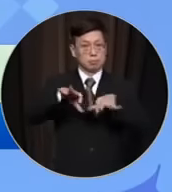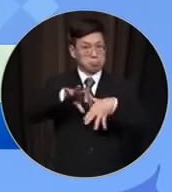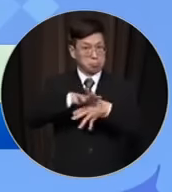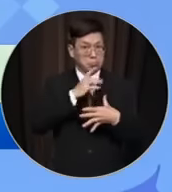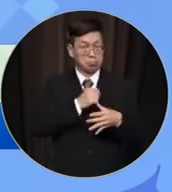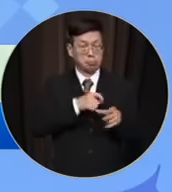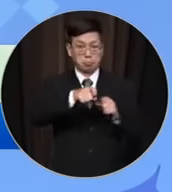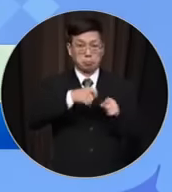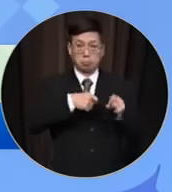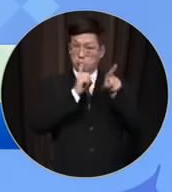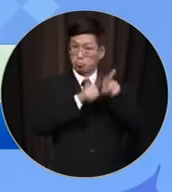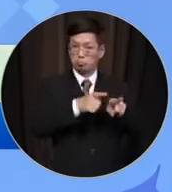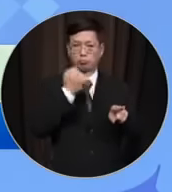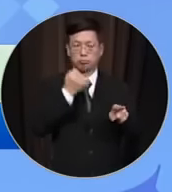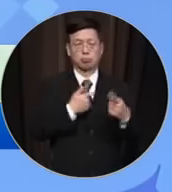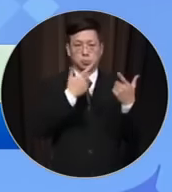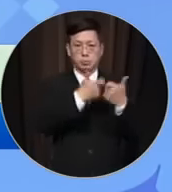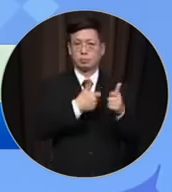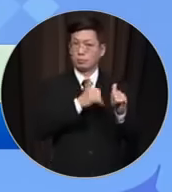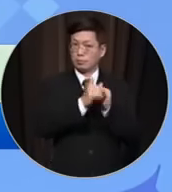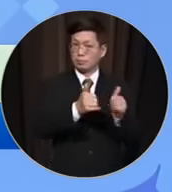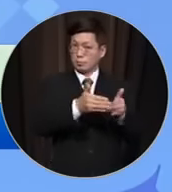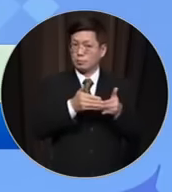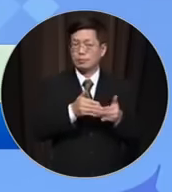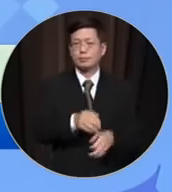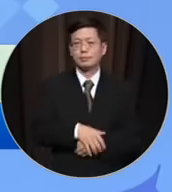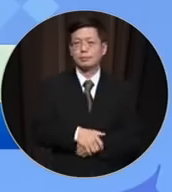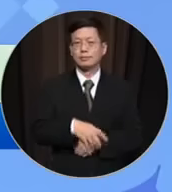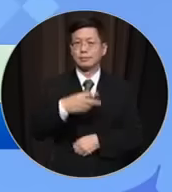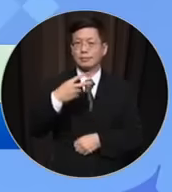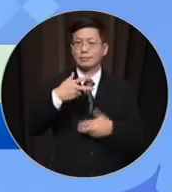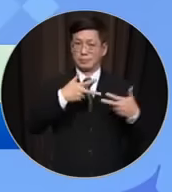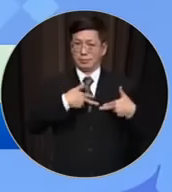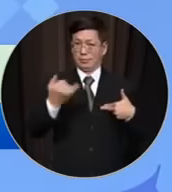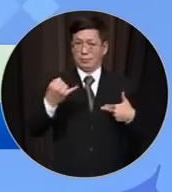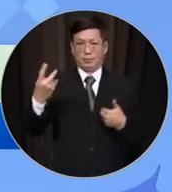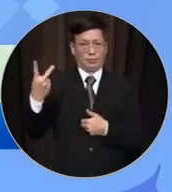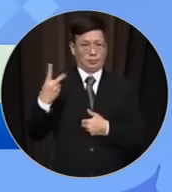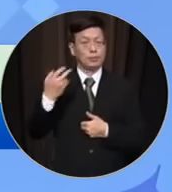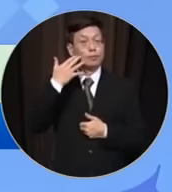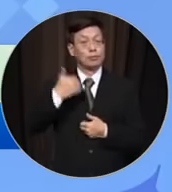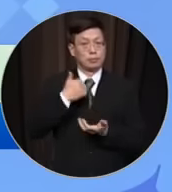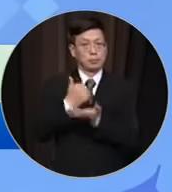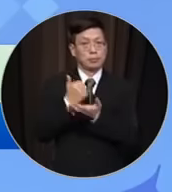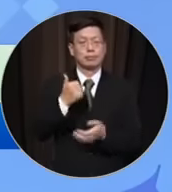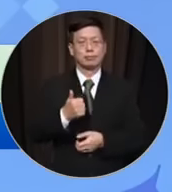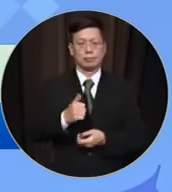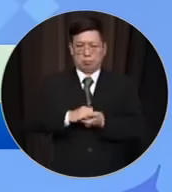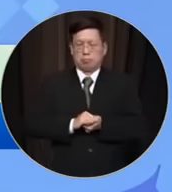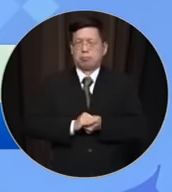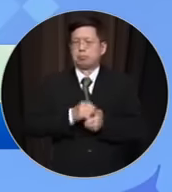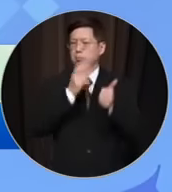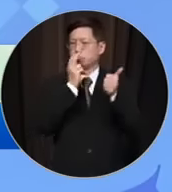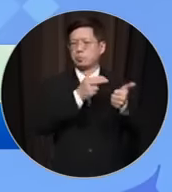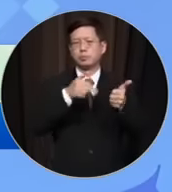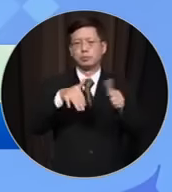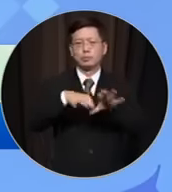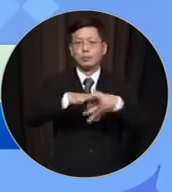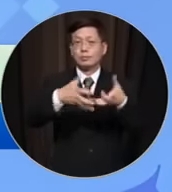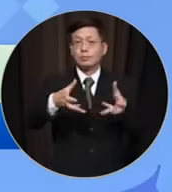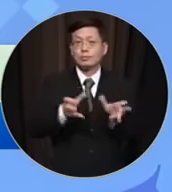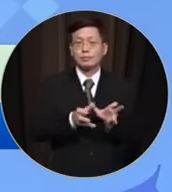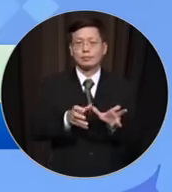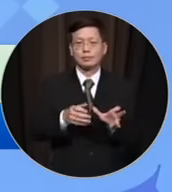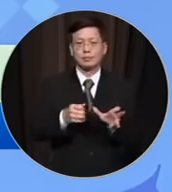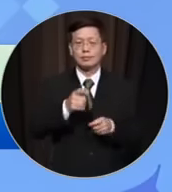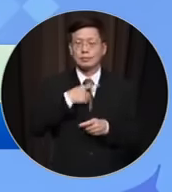政能够真正回应民意，符合期待。蔡主席和我若当选，我们会要求文化部必须